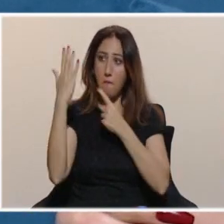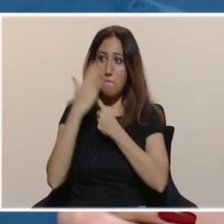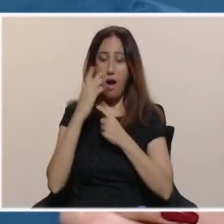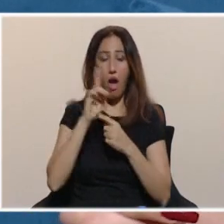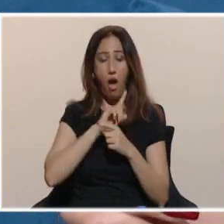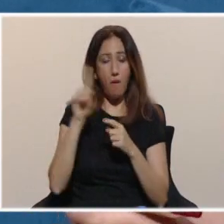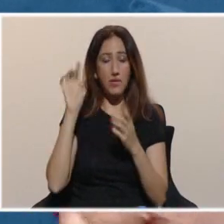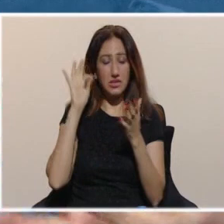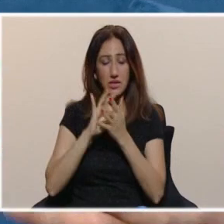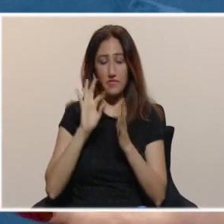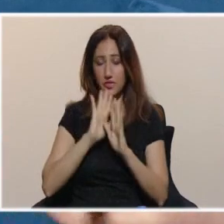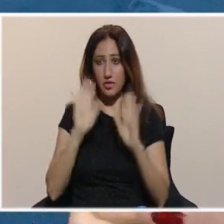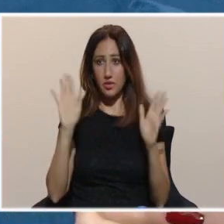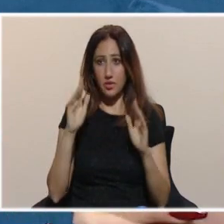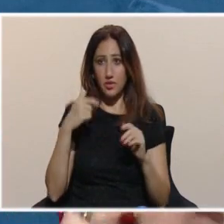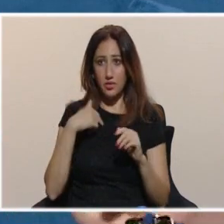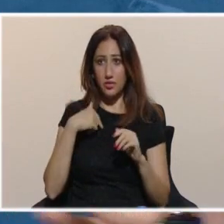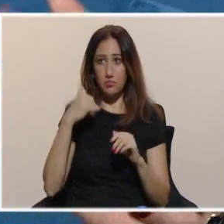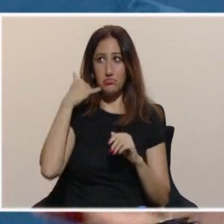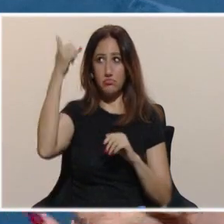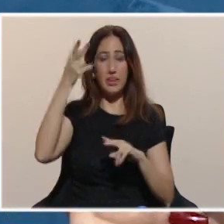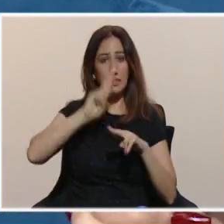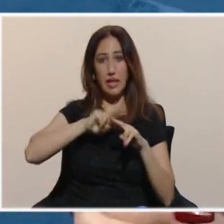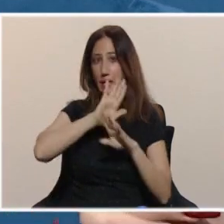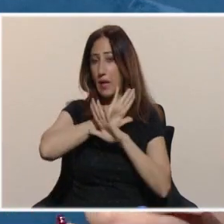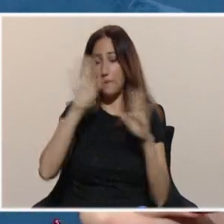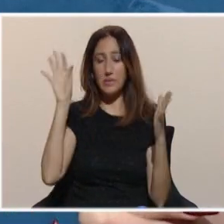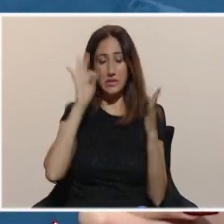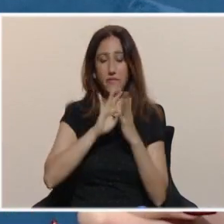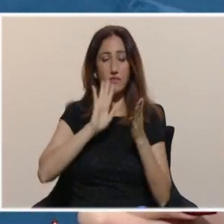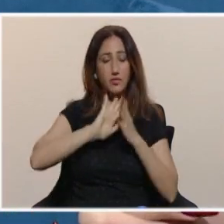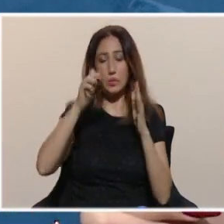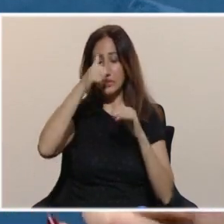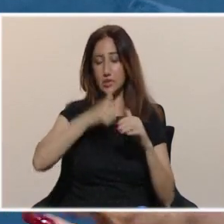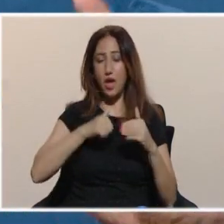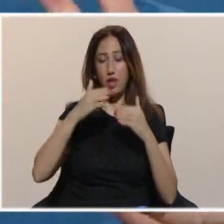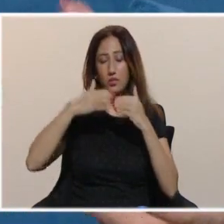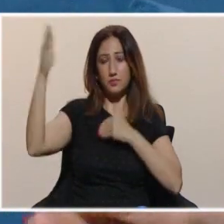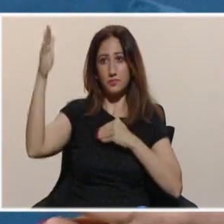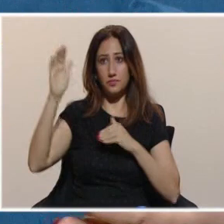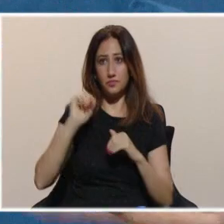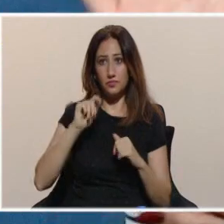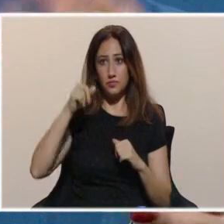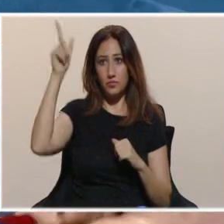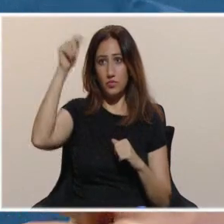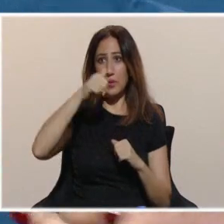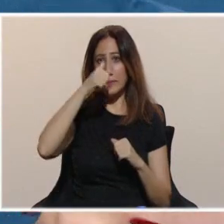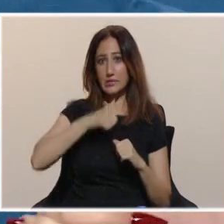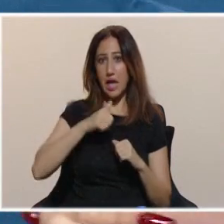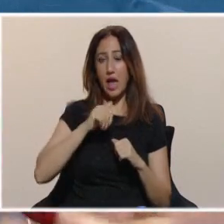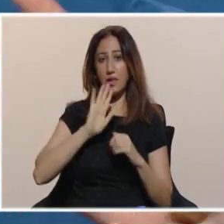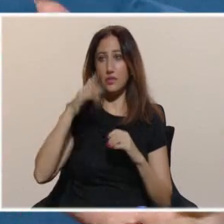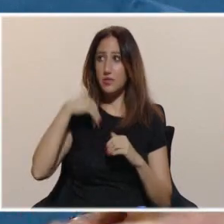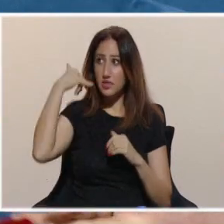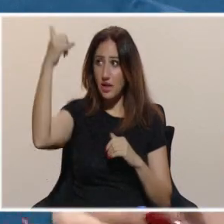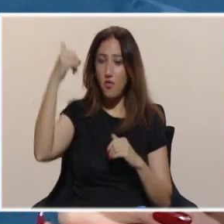فيه، فانا خلاص يا بابي انا عمري ما هطلب منك اي حاجه تاني. فهو اتقمص بقى وبطل يرد على